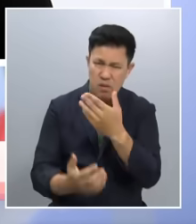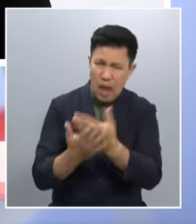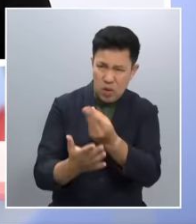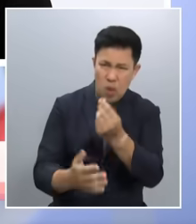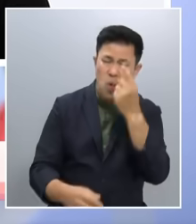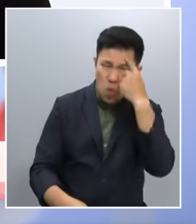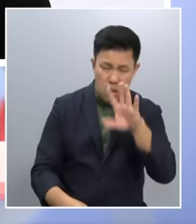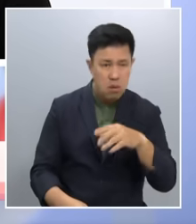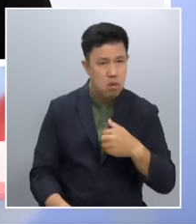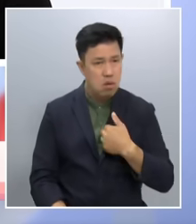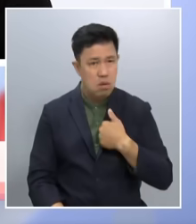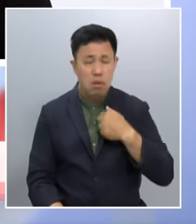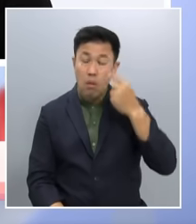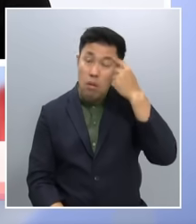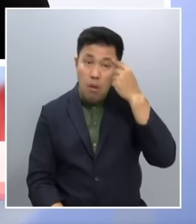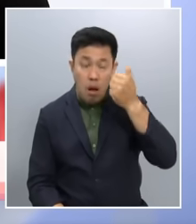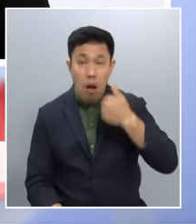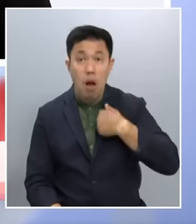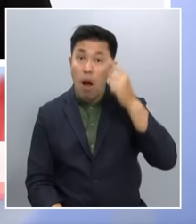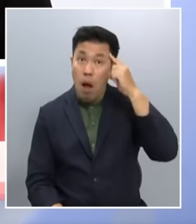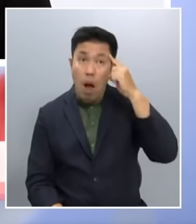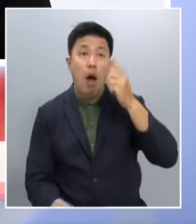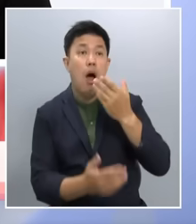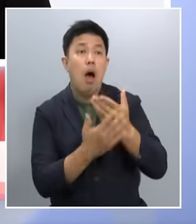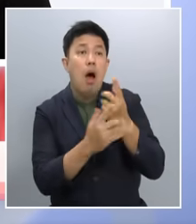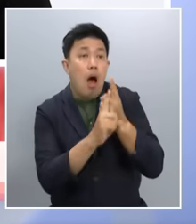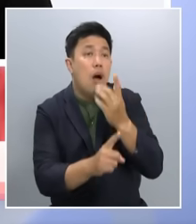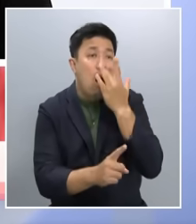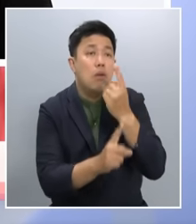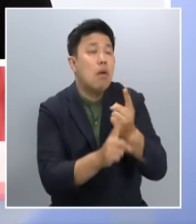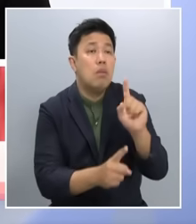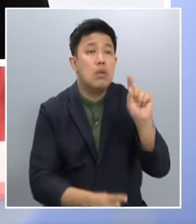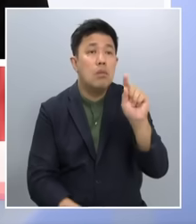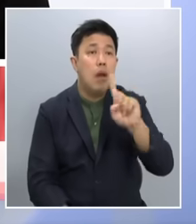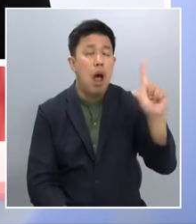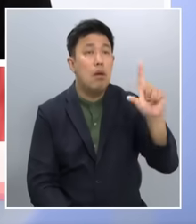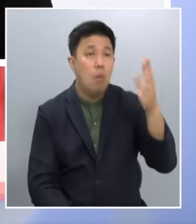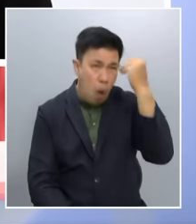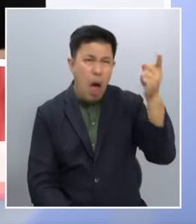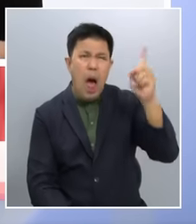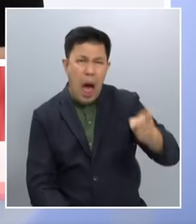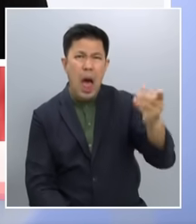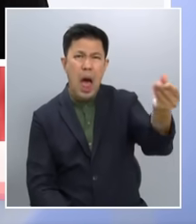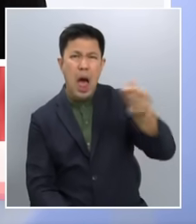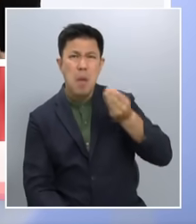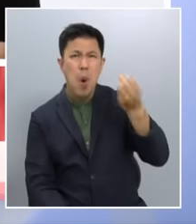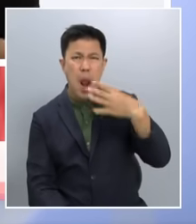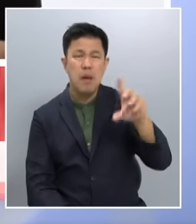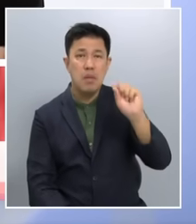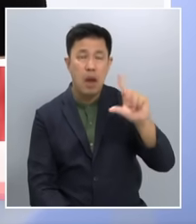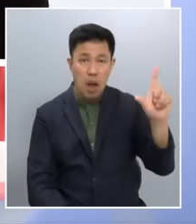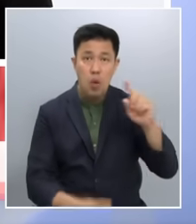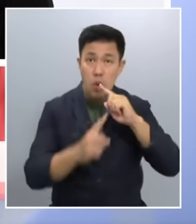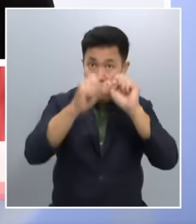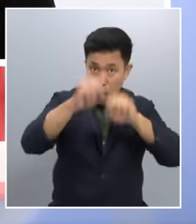ก็ด้วยความที่เรารู้เท่าไม่ถึงการเราก็บอกไปตามนั้นว่าก็20ล้านก็คุณเคาะมาแล้วว่า20ล้านแล้วทางคนกลางก็บอกอยู่ว่าพวกคุณตกลงกันแ